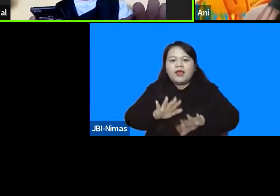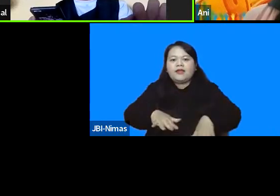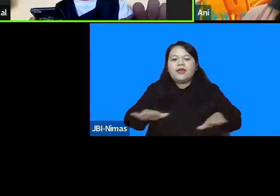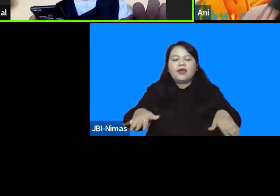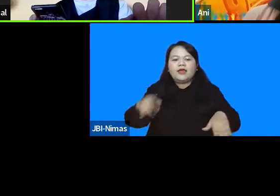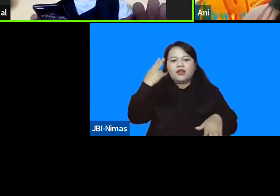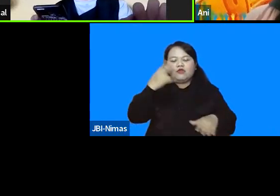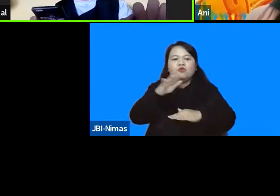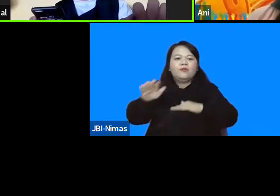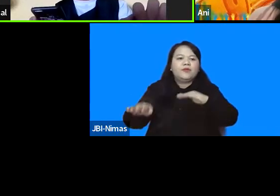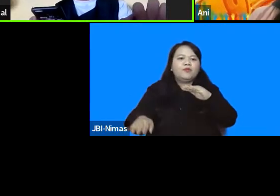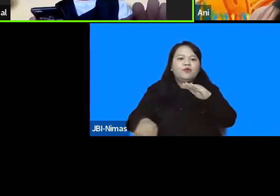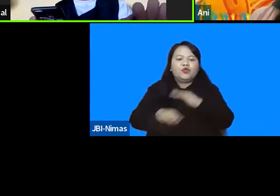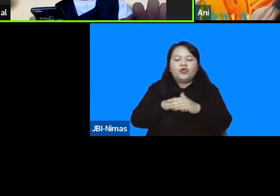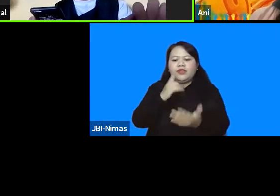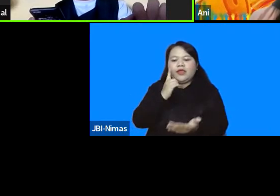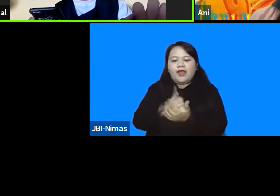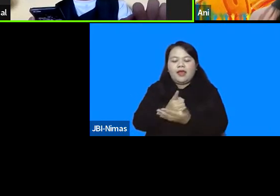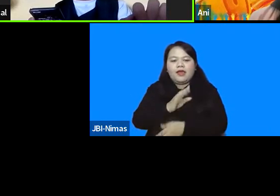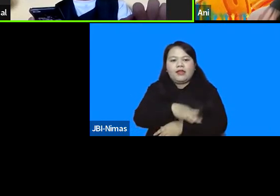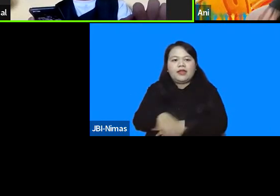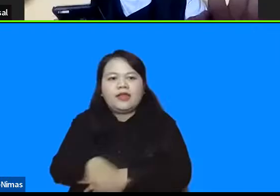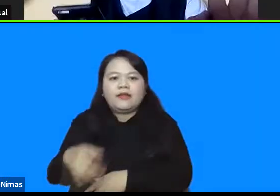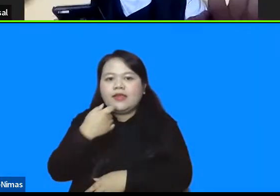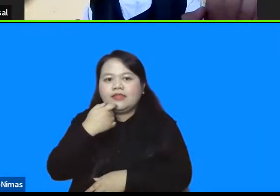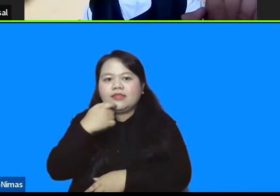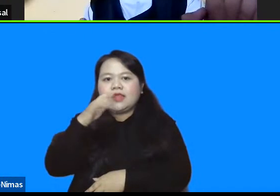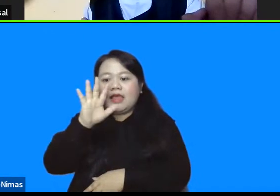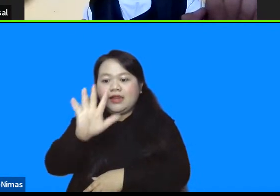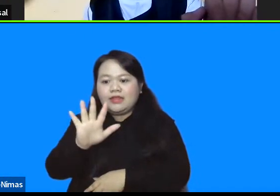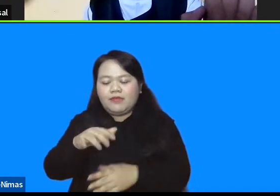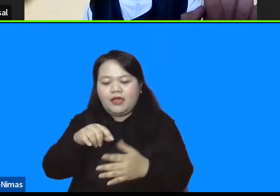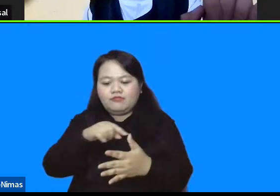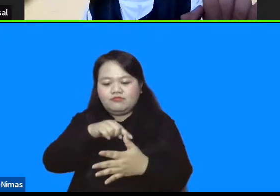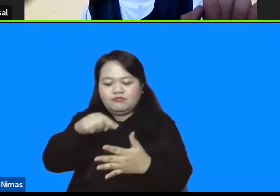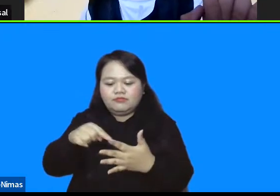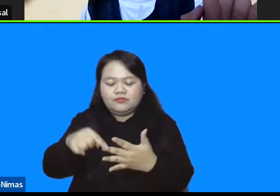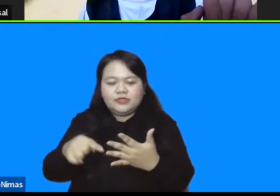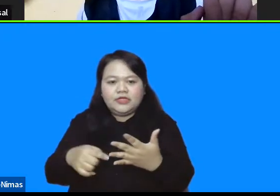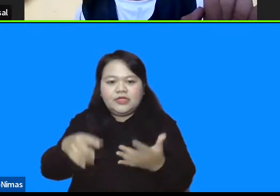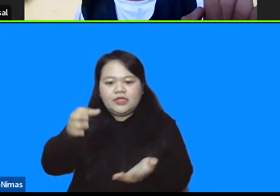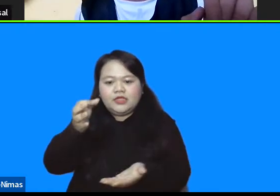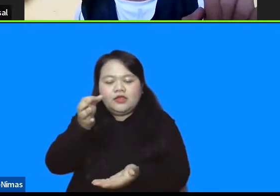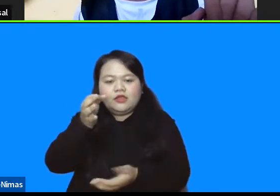untuk memenuhi hak anak mengenai 5 klaster di Kota Bandung?